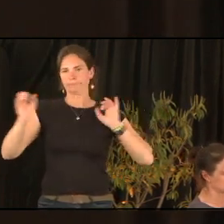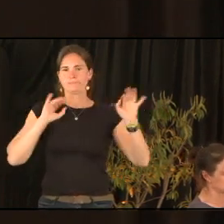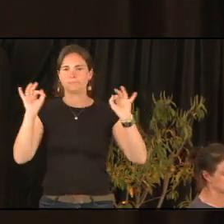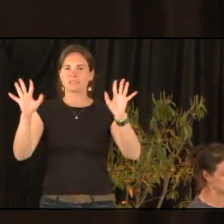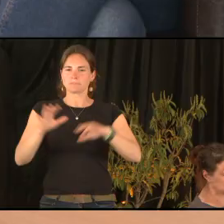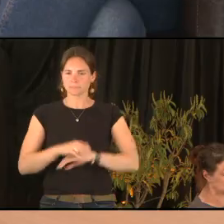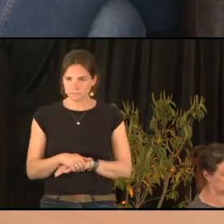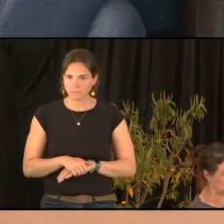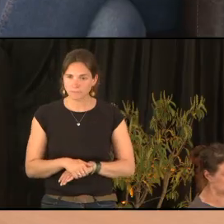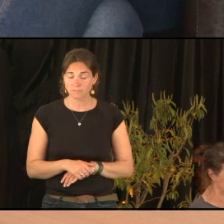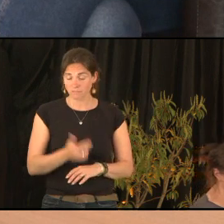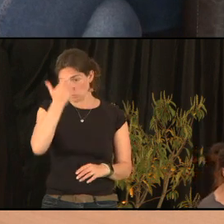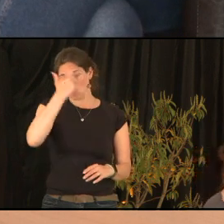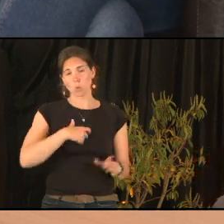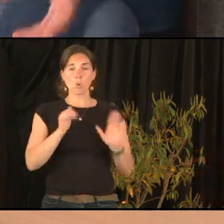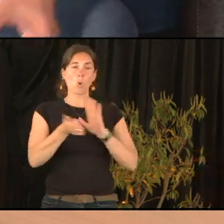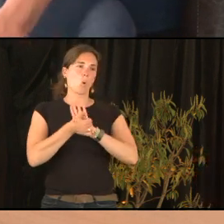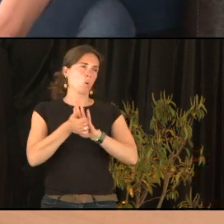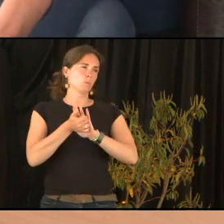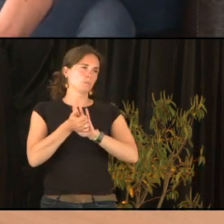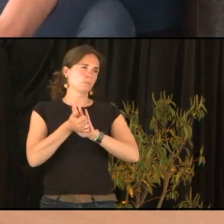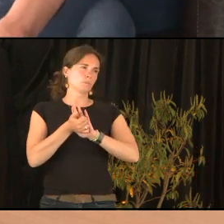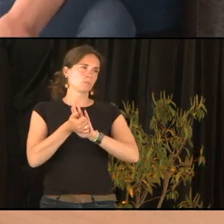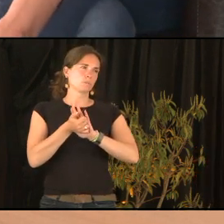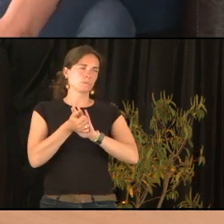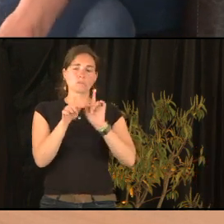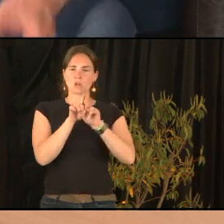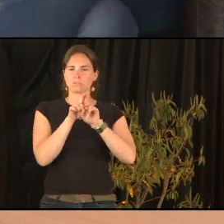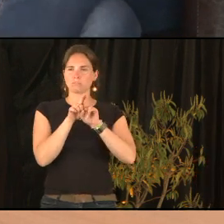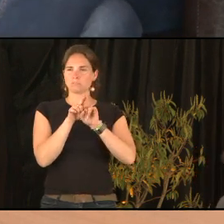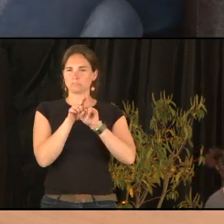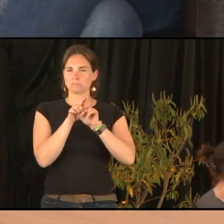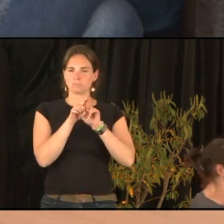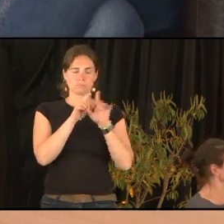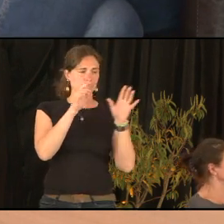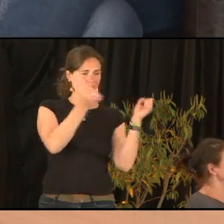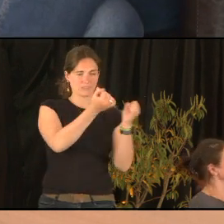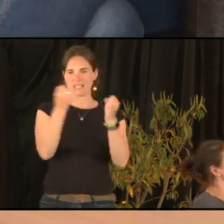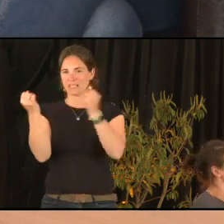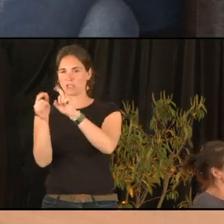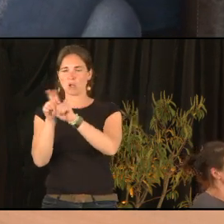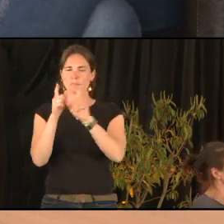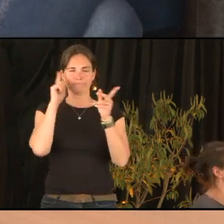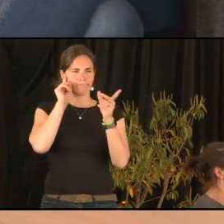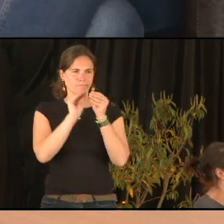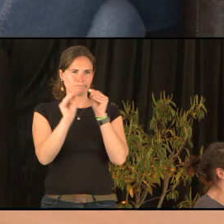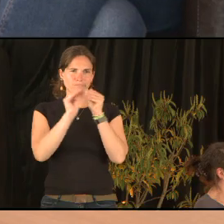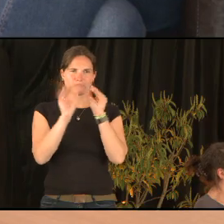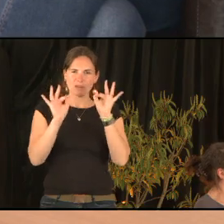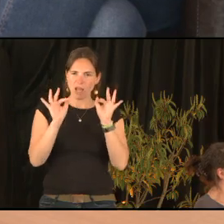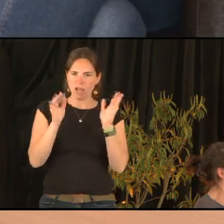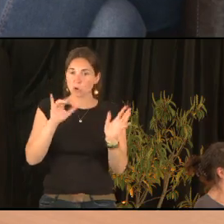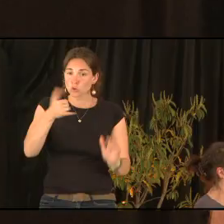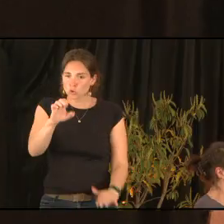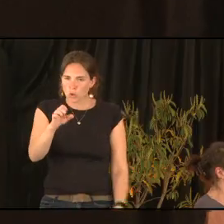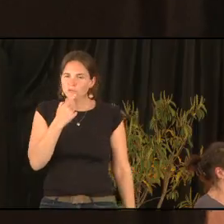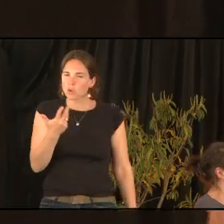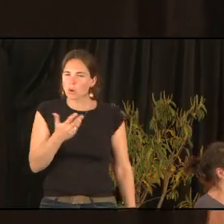Hushkins, je, Hushkins, je, tu, Hushkins, je, tu. Ce qui donne une idée de la narration, vous l'avez